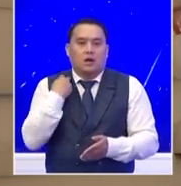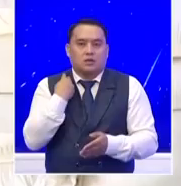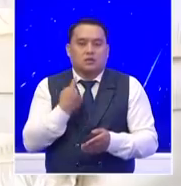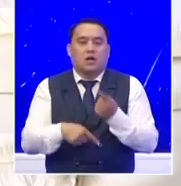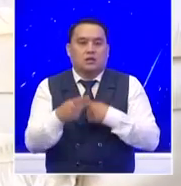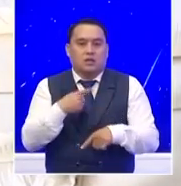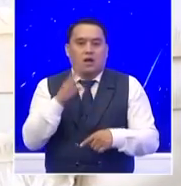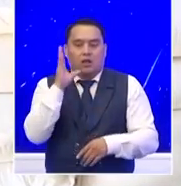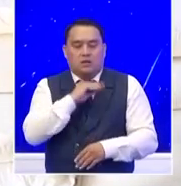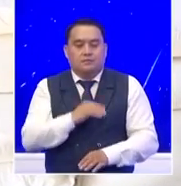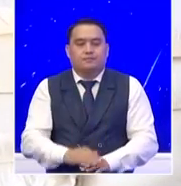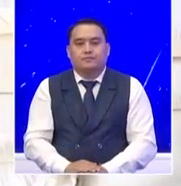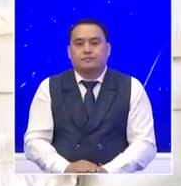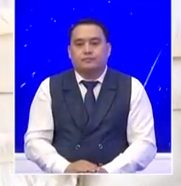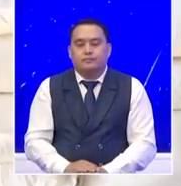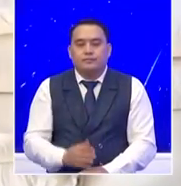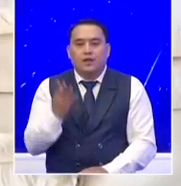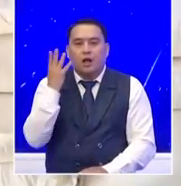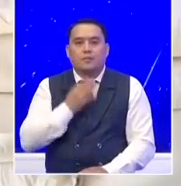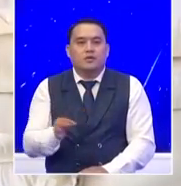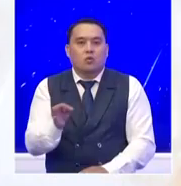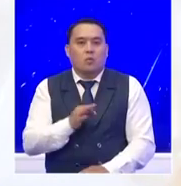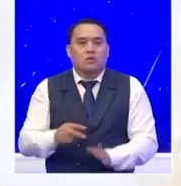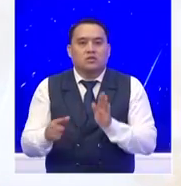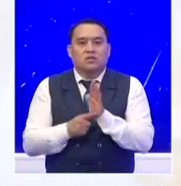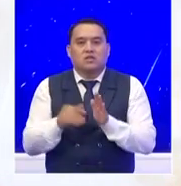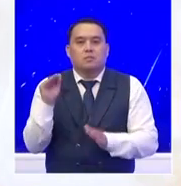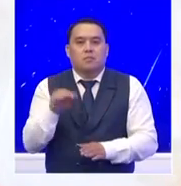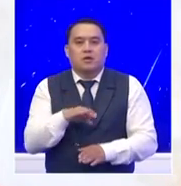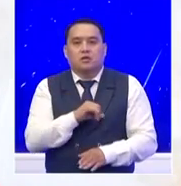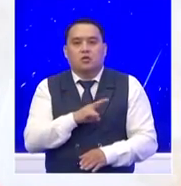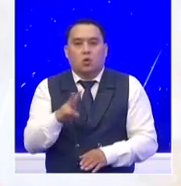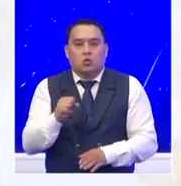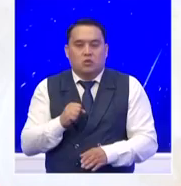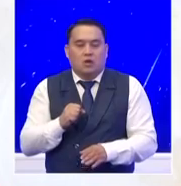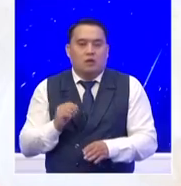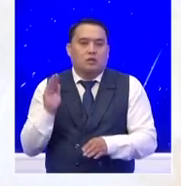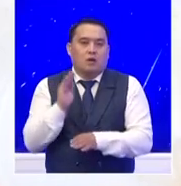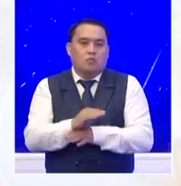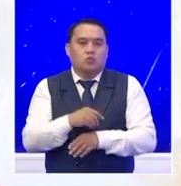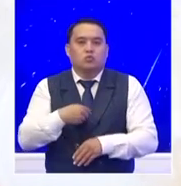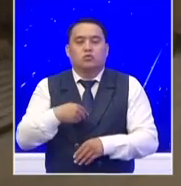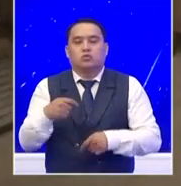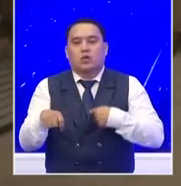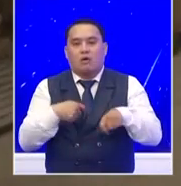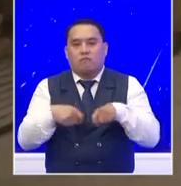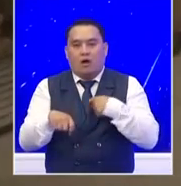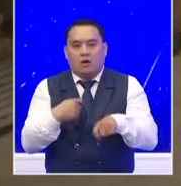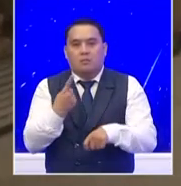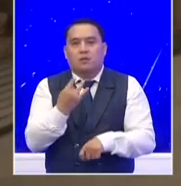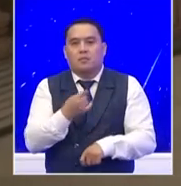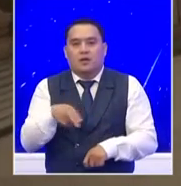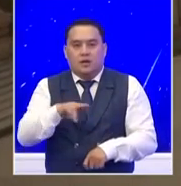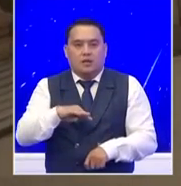қайтарылады. Сондай-ақ Алматы облысында азық-түлік қоры 7000 тонна өніммен толықты. Тауарлар бюджеттен бөлінген 1